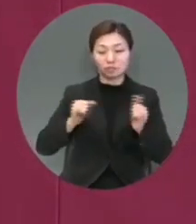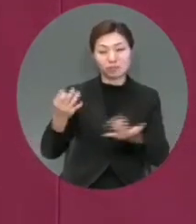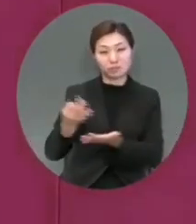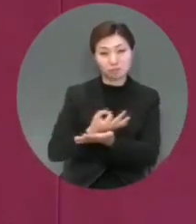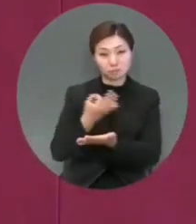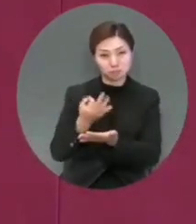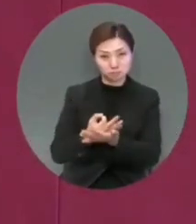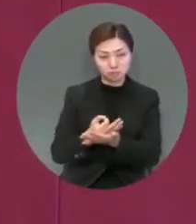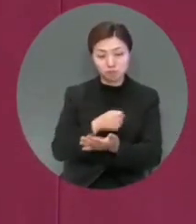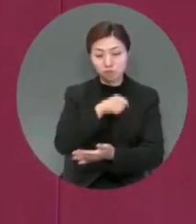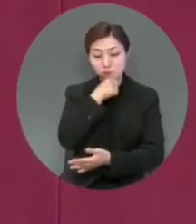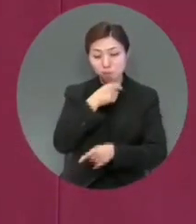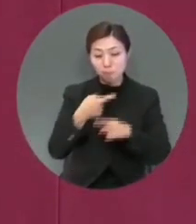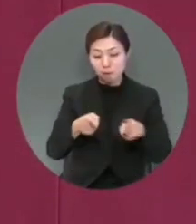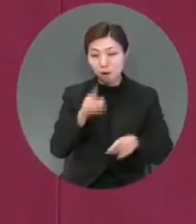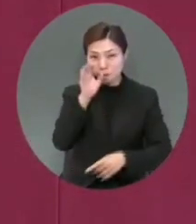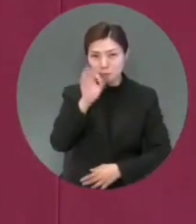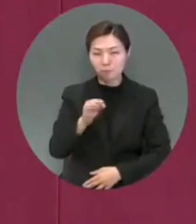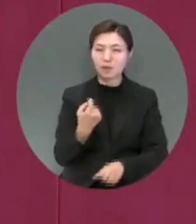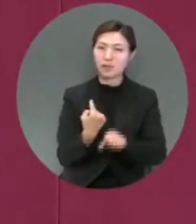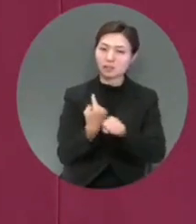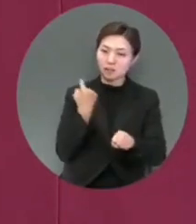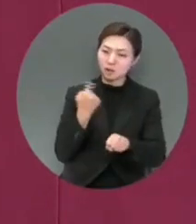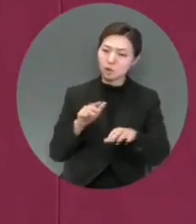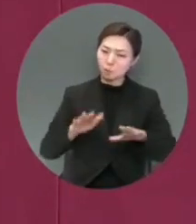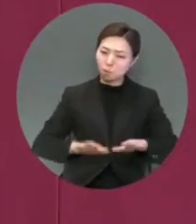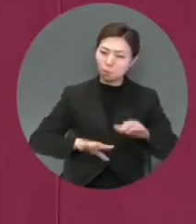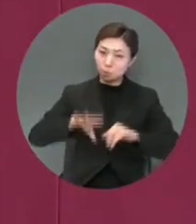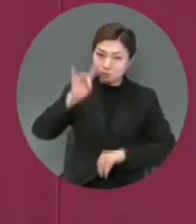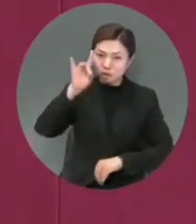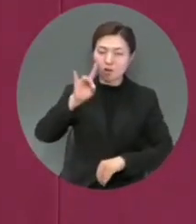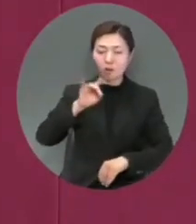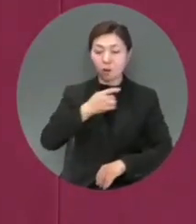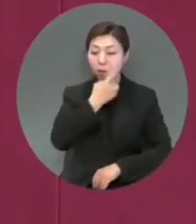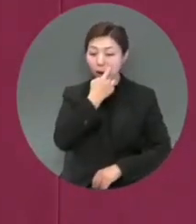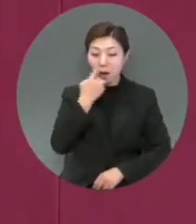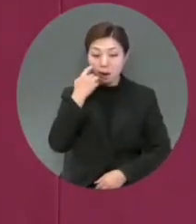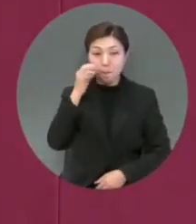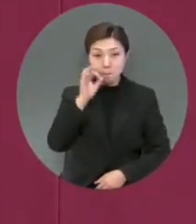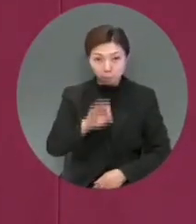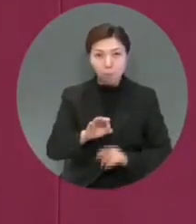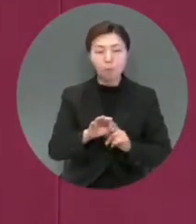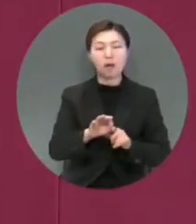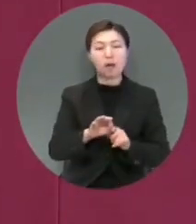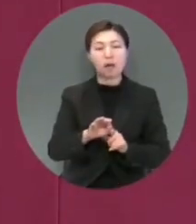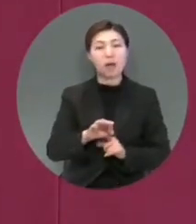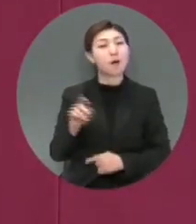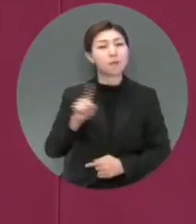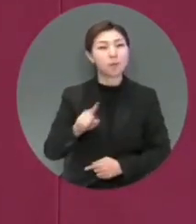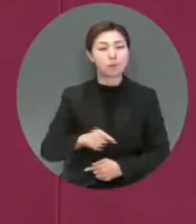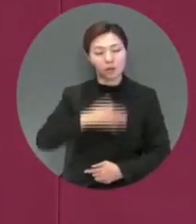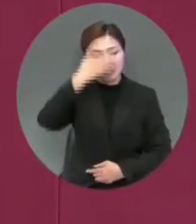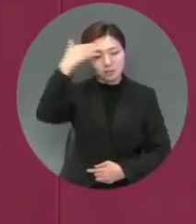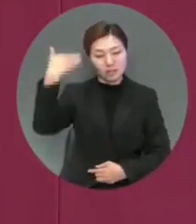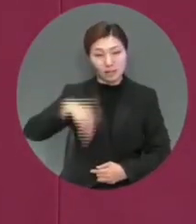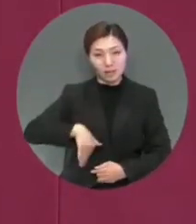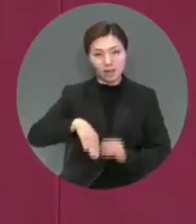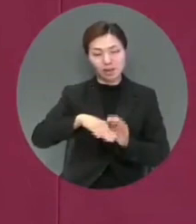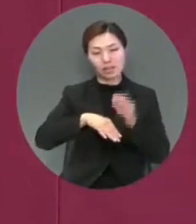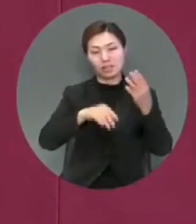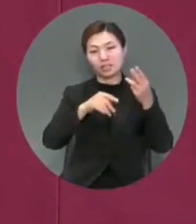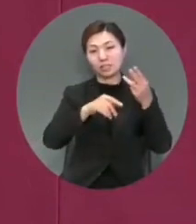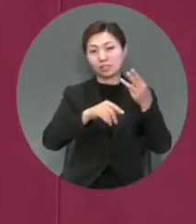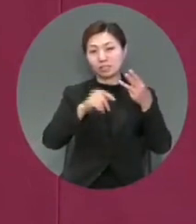금년 초의 전망대로 하반기로 갈수록 성장세가 증가되고